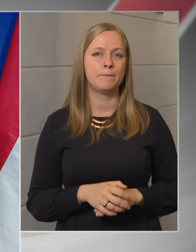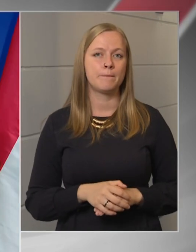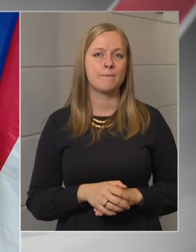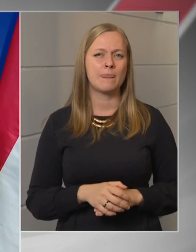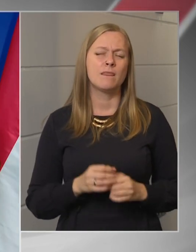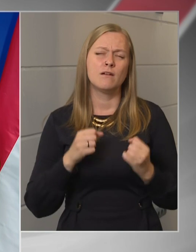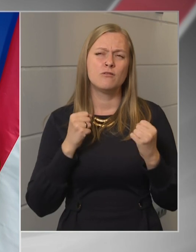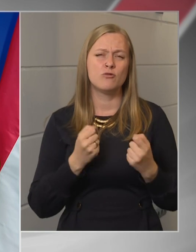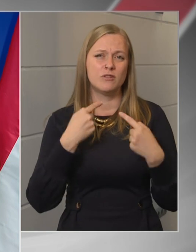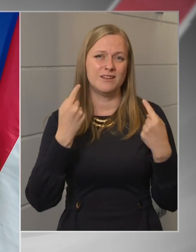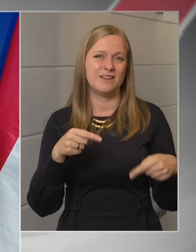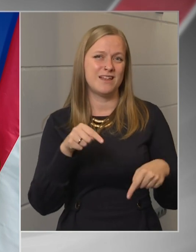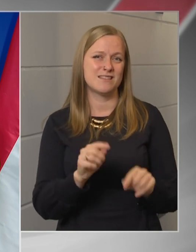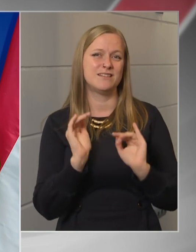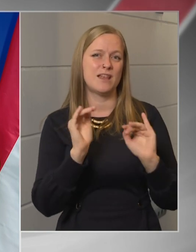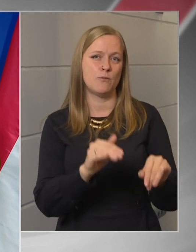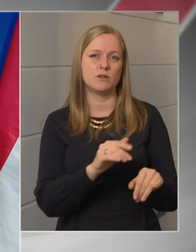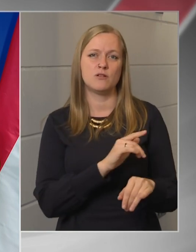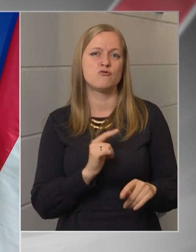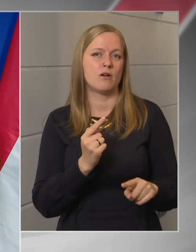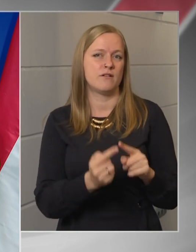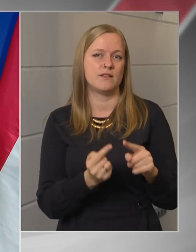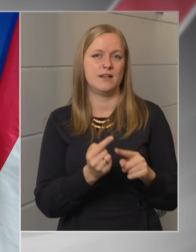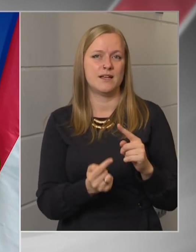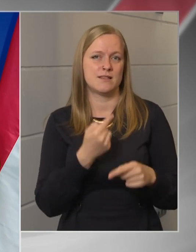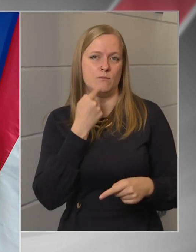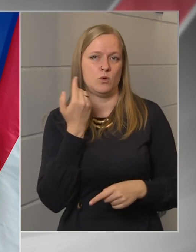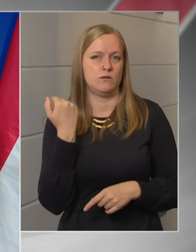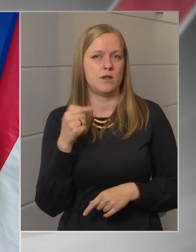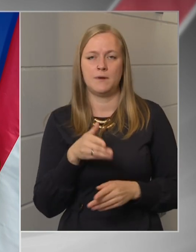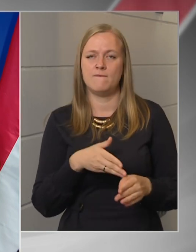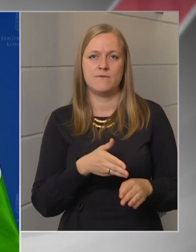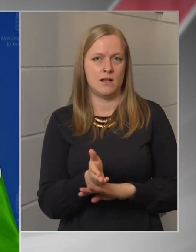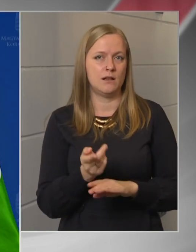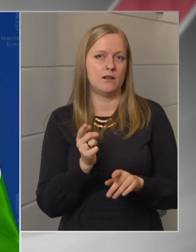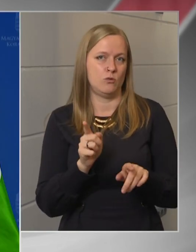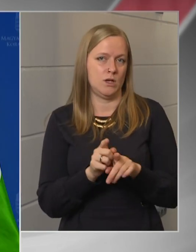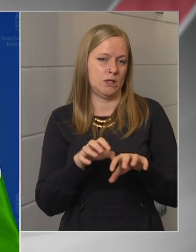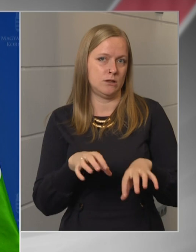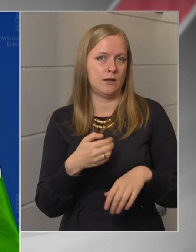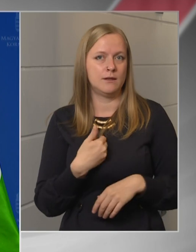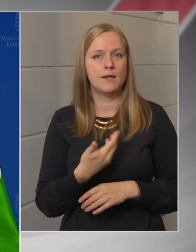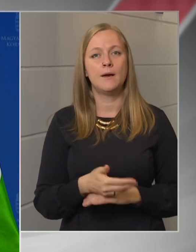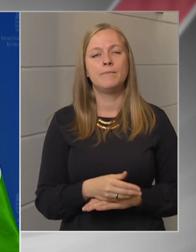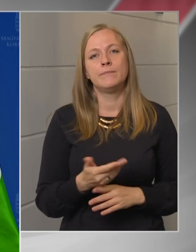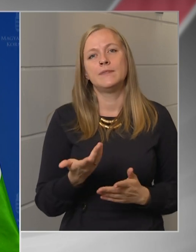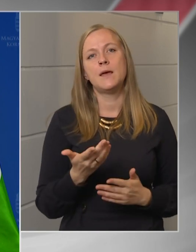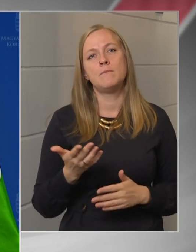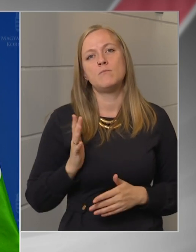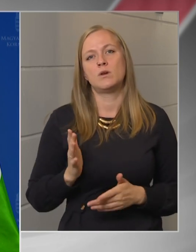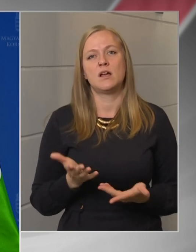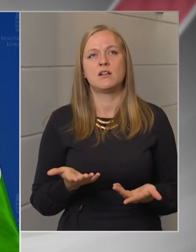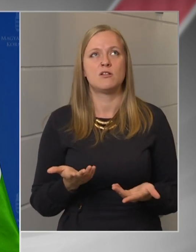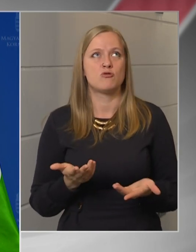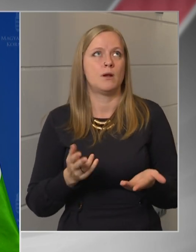Súlyos ítéletet ezeknek a támogatásoknak csak azon részéről mondtam, és nem véletlenül tettem így, mert nem morális, hanem jogi